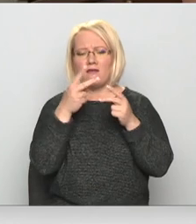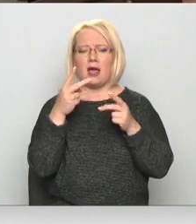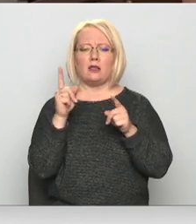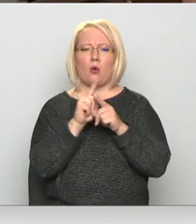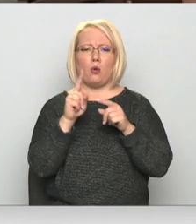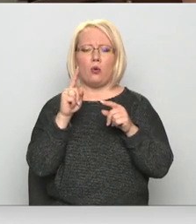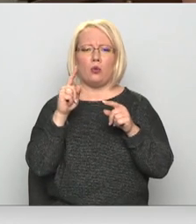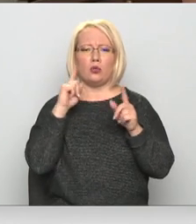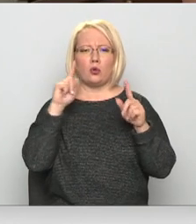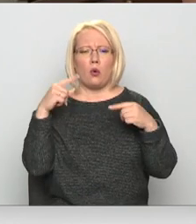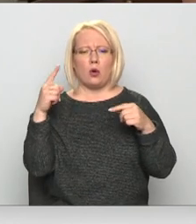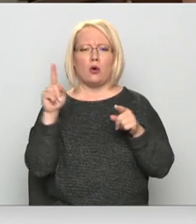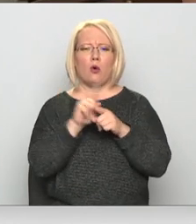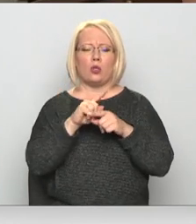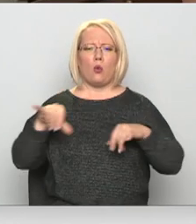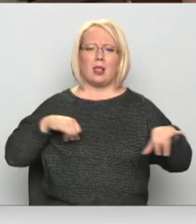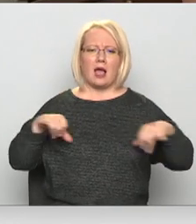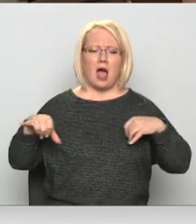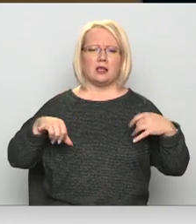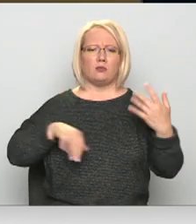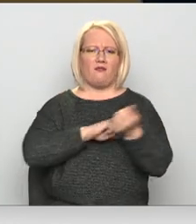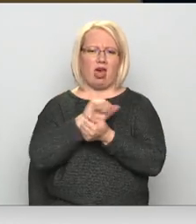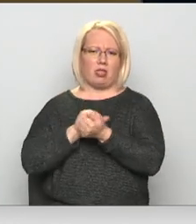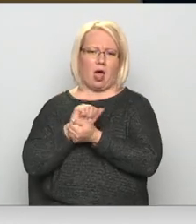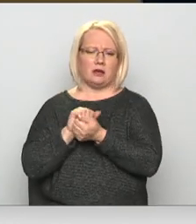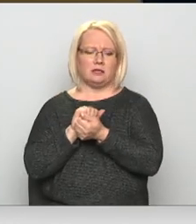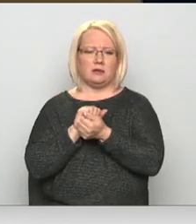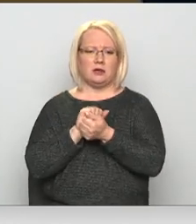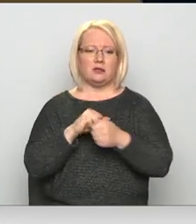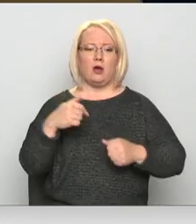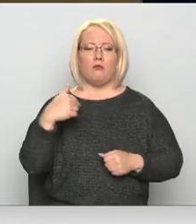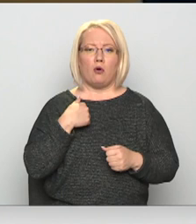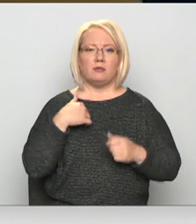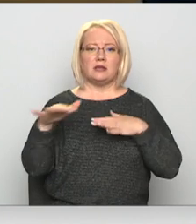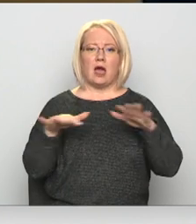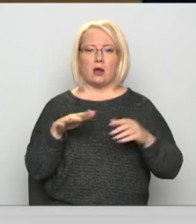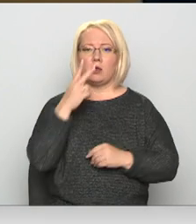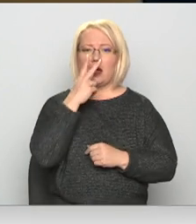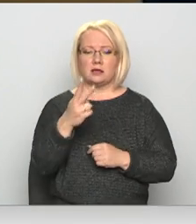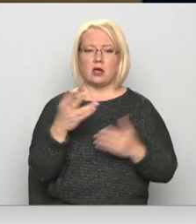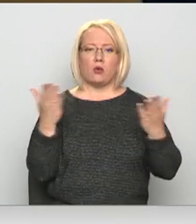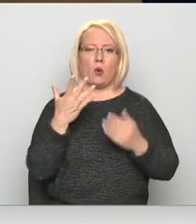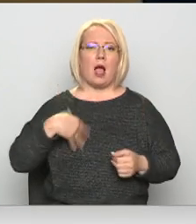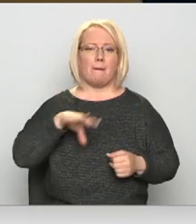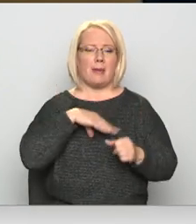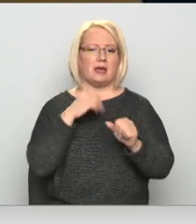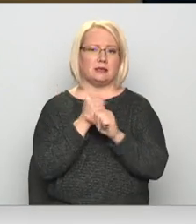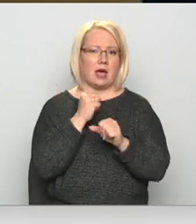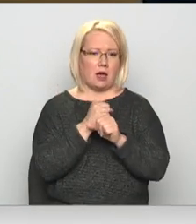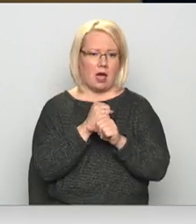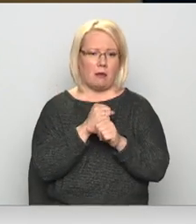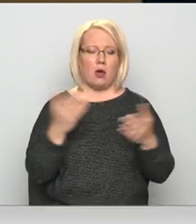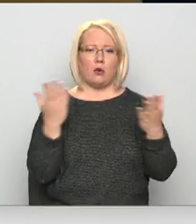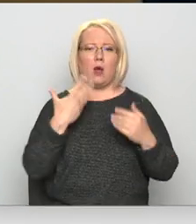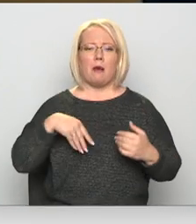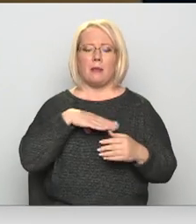trokšņošana, huligānisms un vandālisms. Mums ir jāreģē un jāskatās, ko mēs daram, ko mēs varam darīt